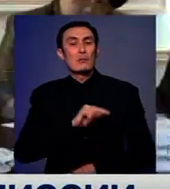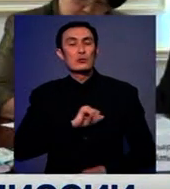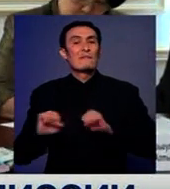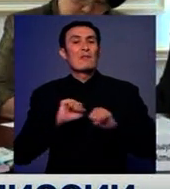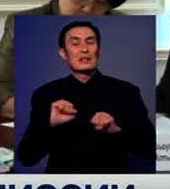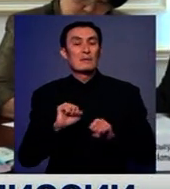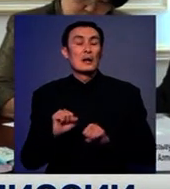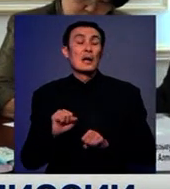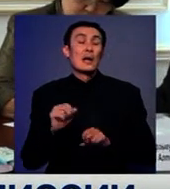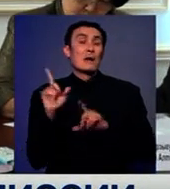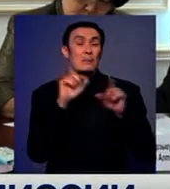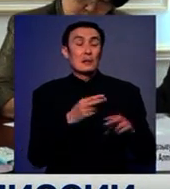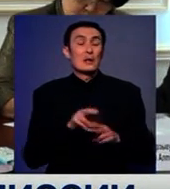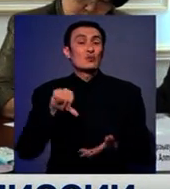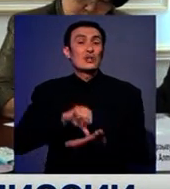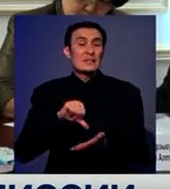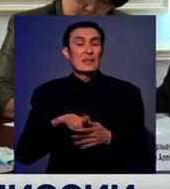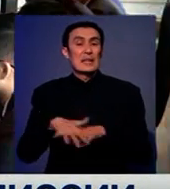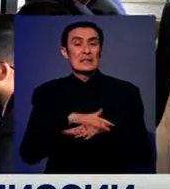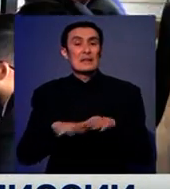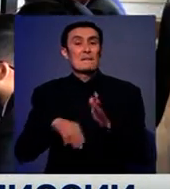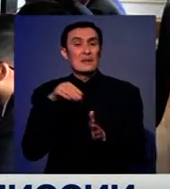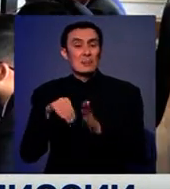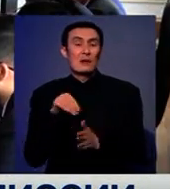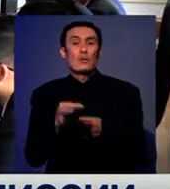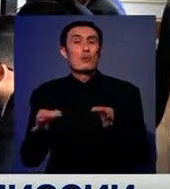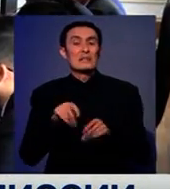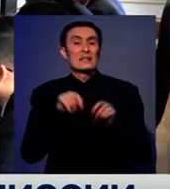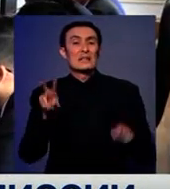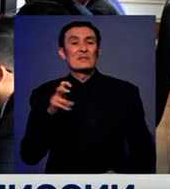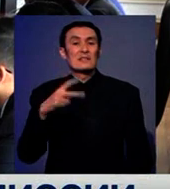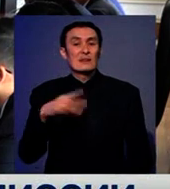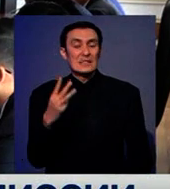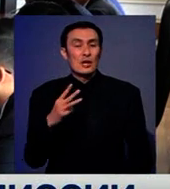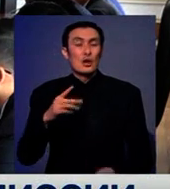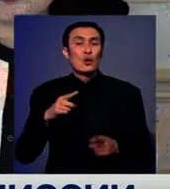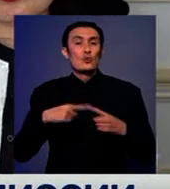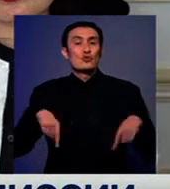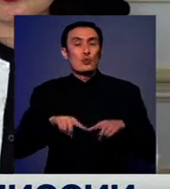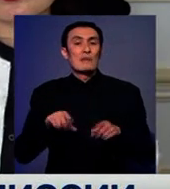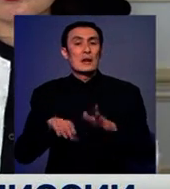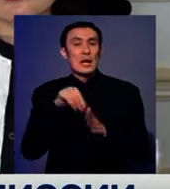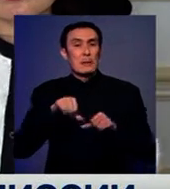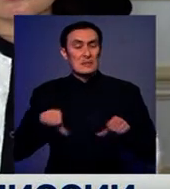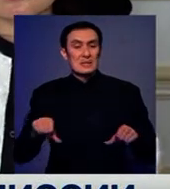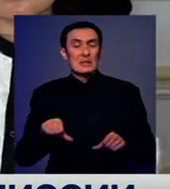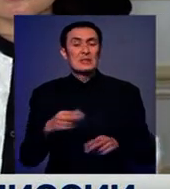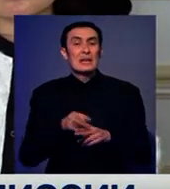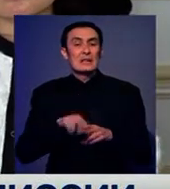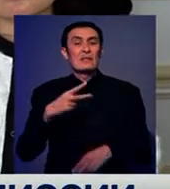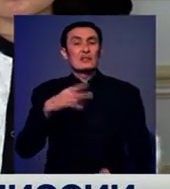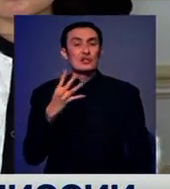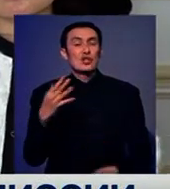вахтовым методом. Таким образом, для участия населения в выборах президента в области открыты 223 участковые комиссии, из них